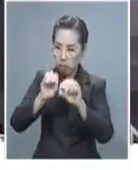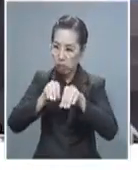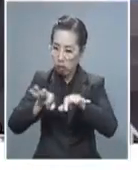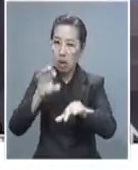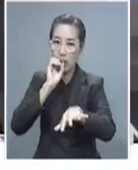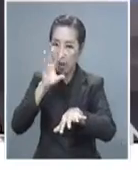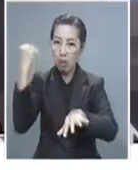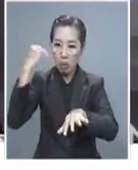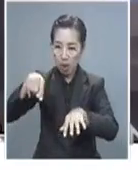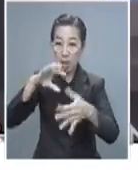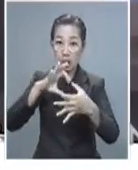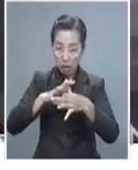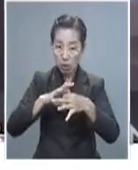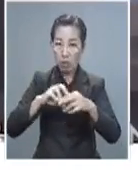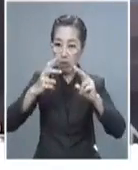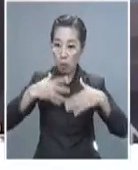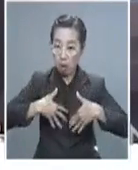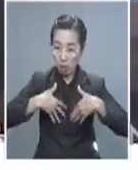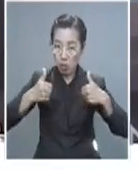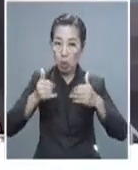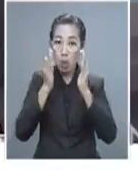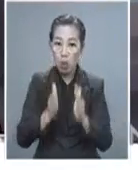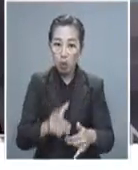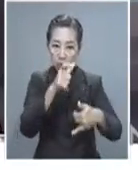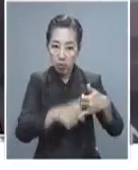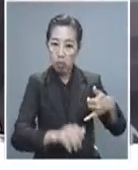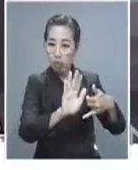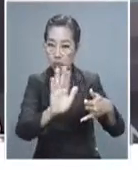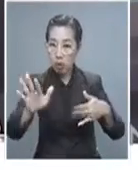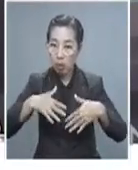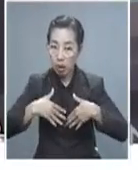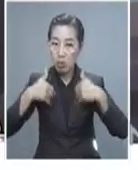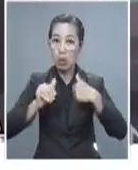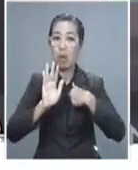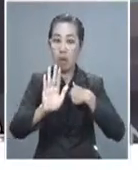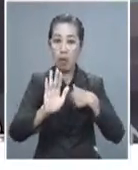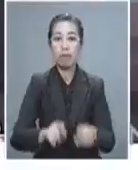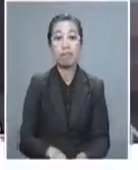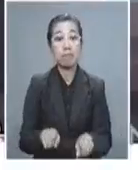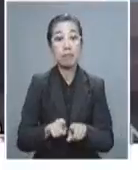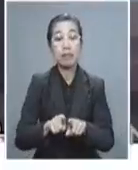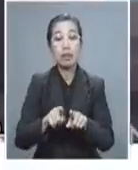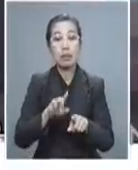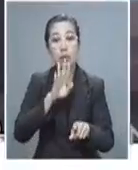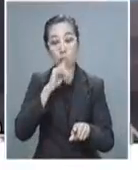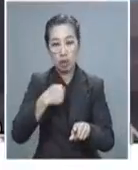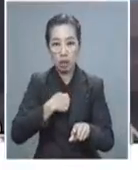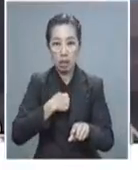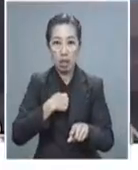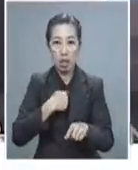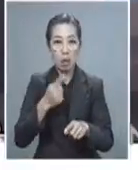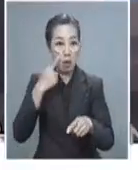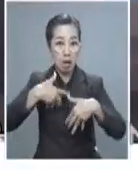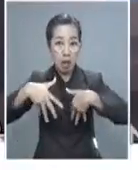ไว้ก็คือเรื่องความสุขของคนแต่ละคนในสังค ม นะครับคือเวลาเรารับผลผลิตความสุขม